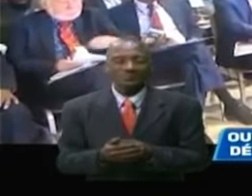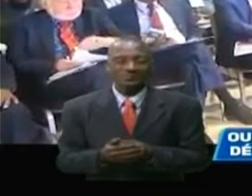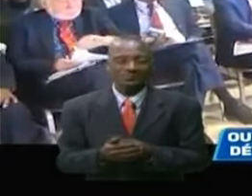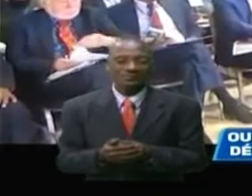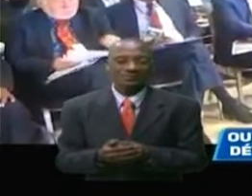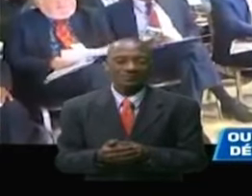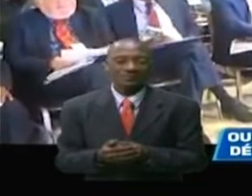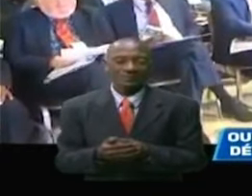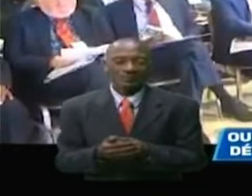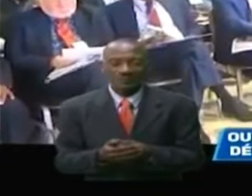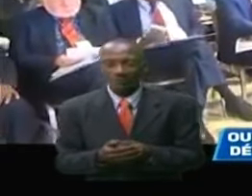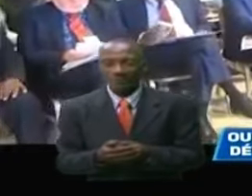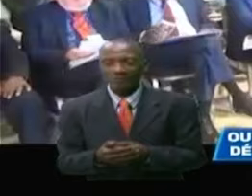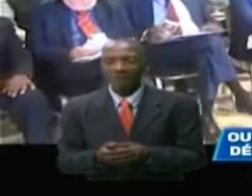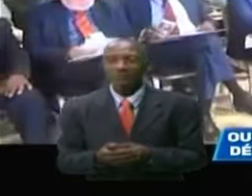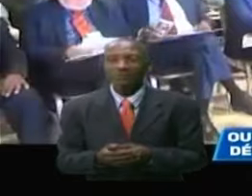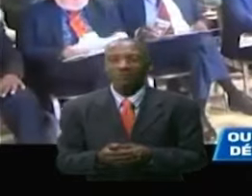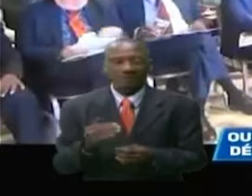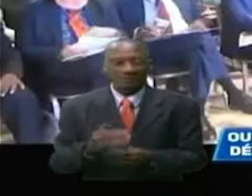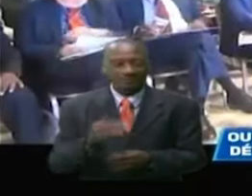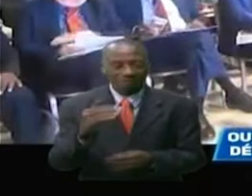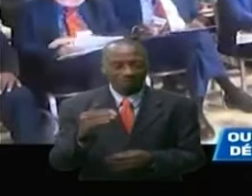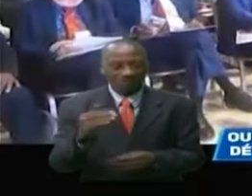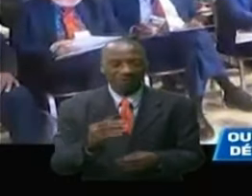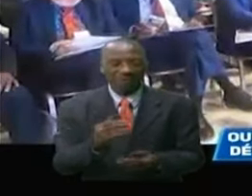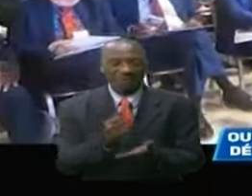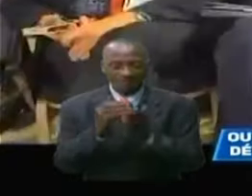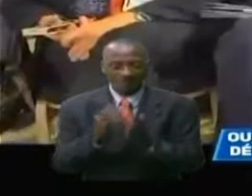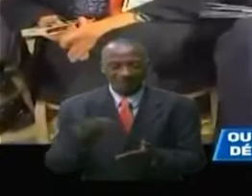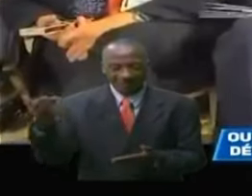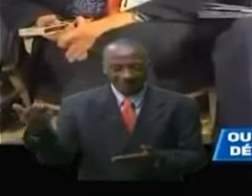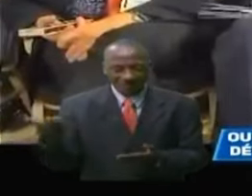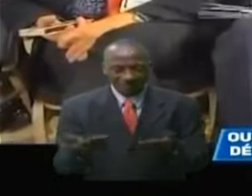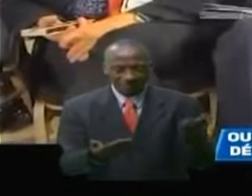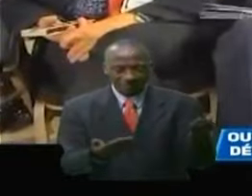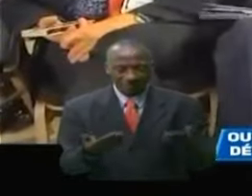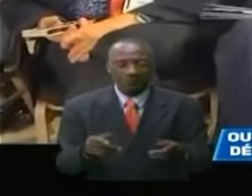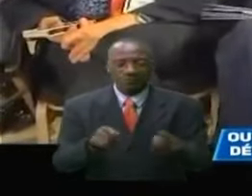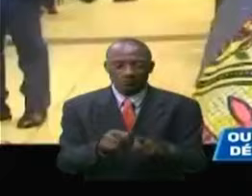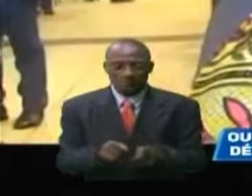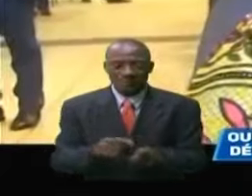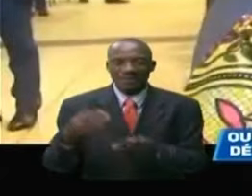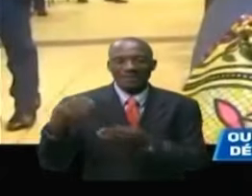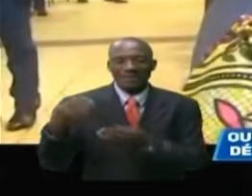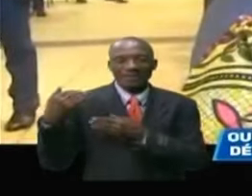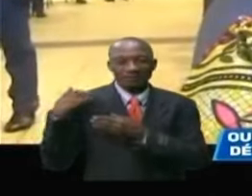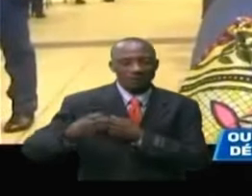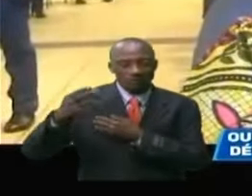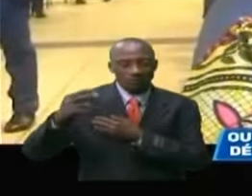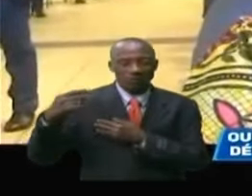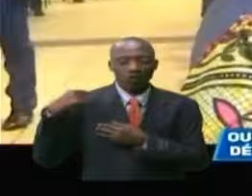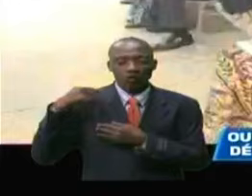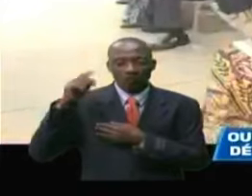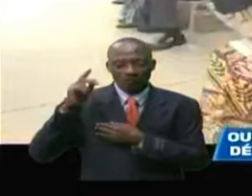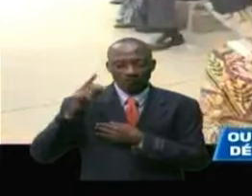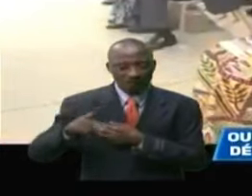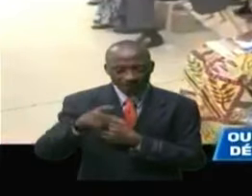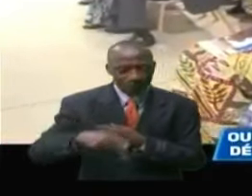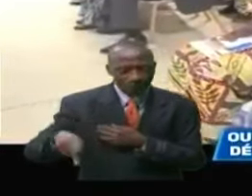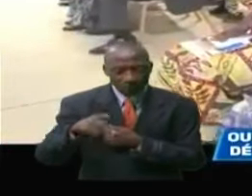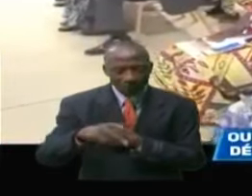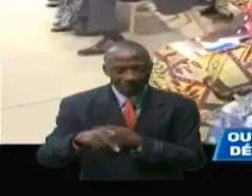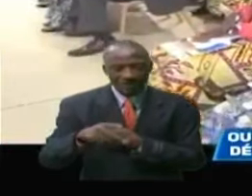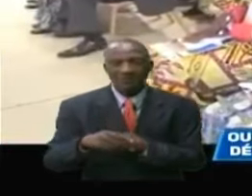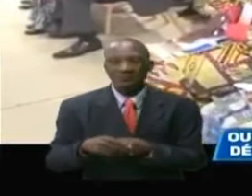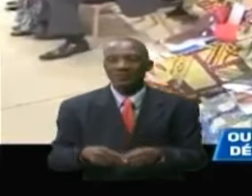d'invités constitué essentiellement des ambassadeurs et membres du corps diplomatique, des gouverneurs des provinces, des maires des villes